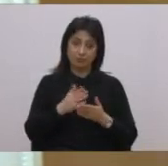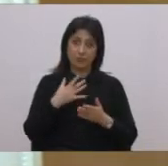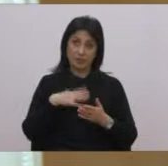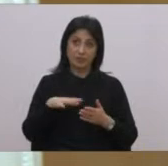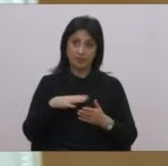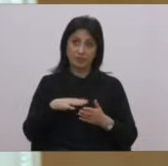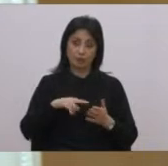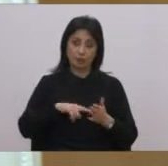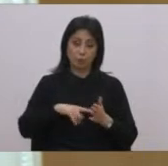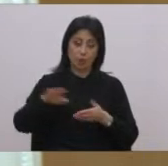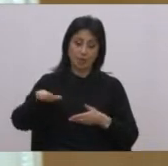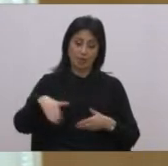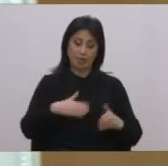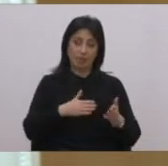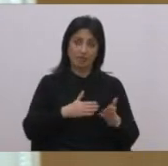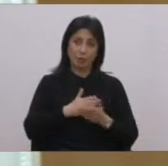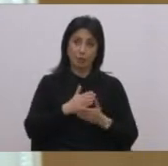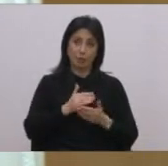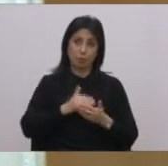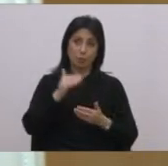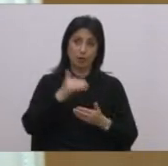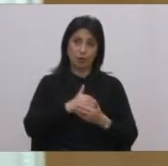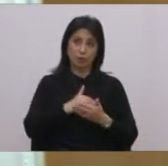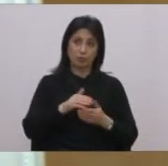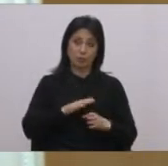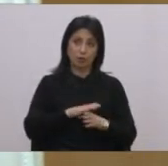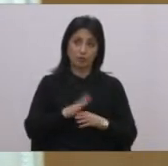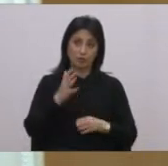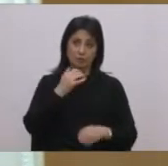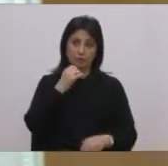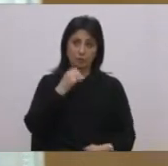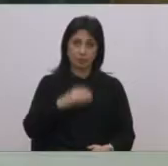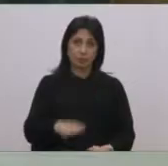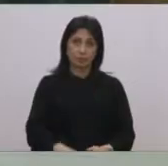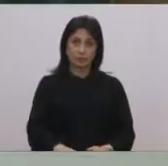sakartvelos shua derebnis funktsias umagles donaze sheasruleps didi madloba